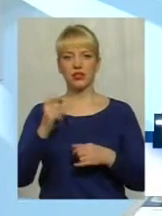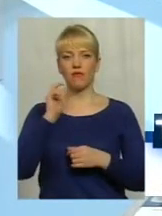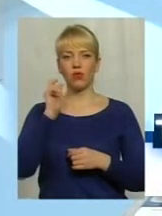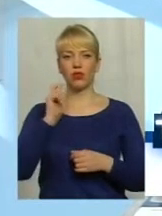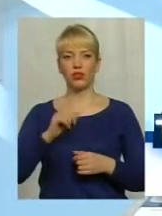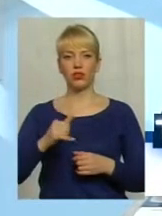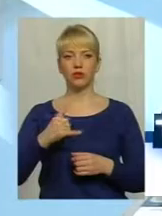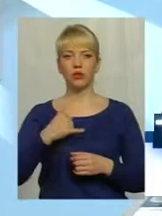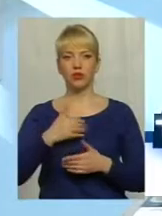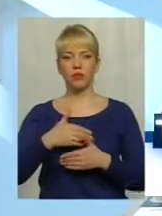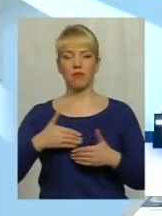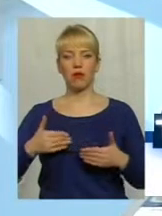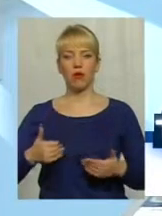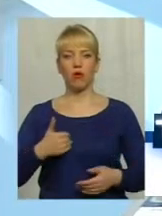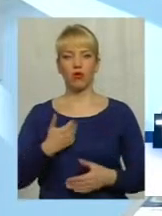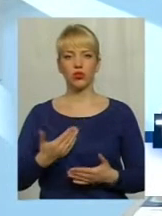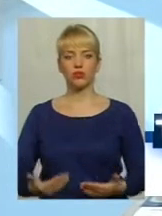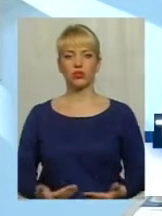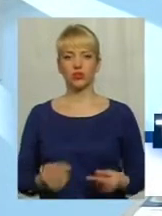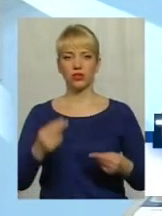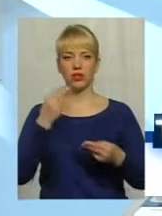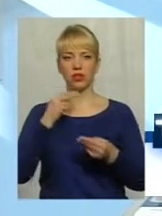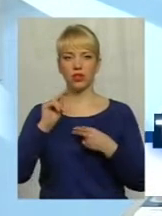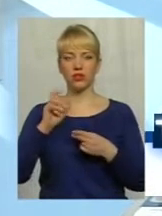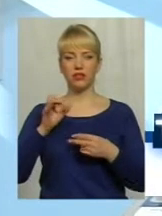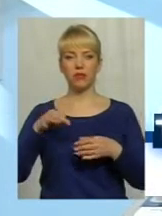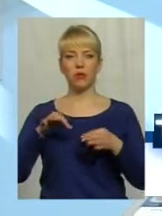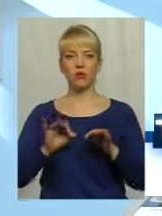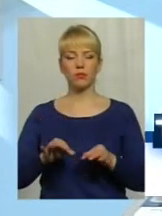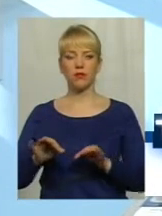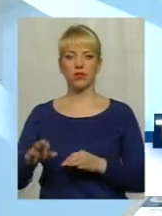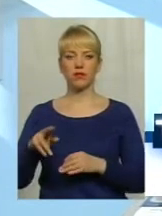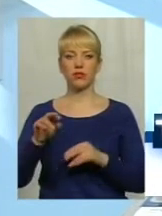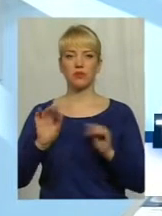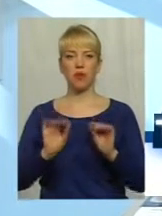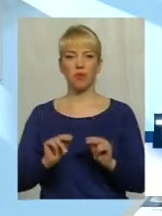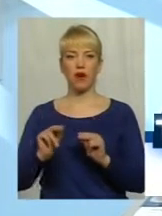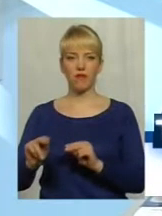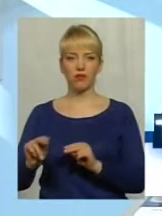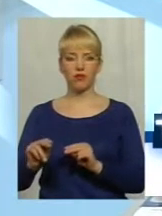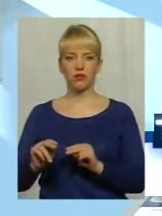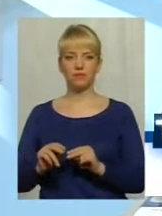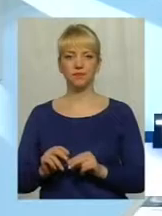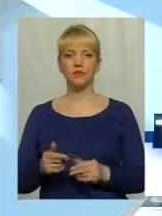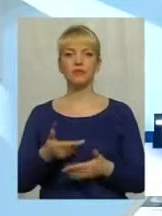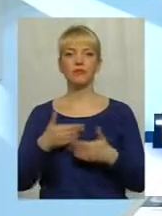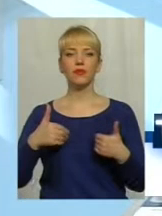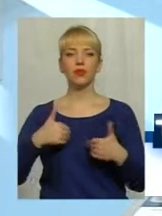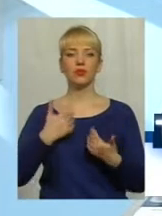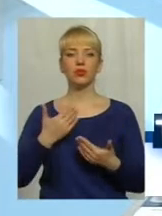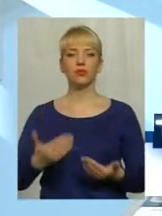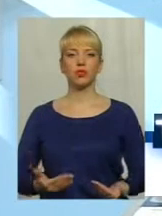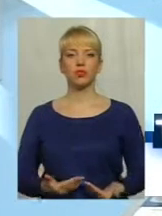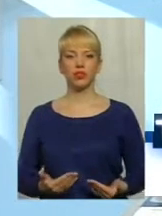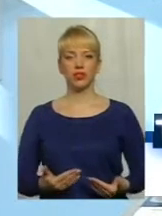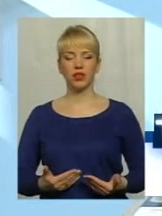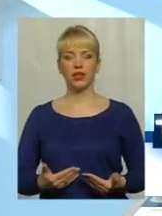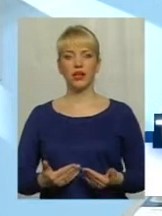ми хочемо жити краще, ми хочемо жити по справедливості, по праведності, ми хочемо жити і